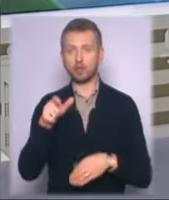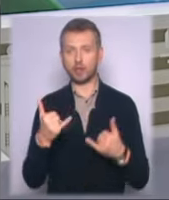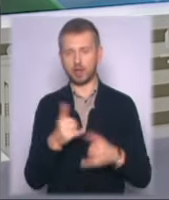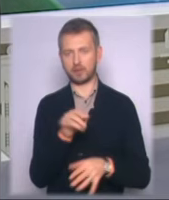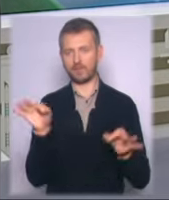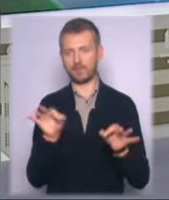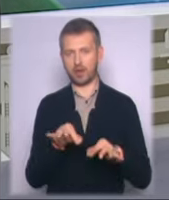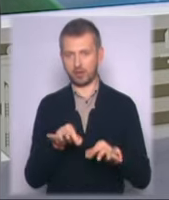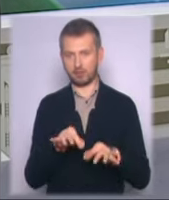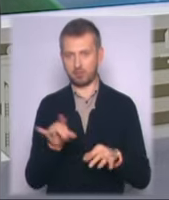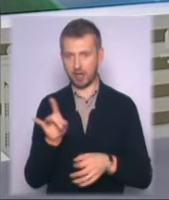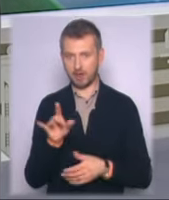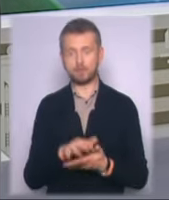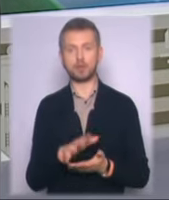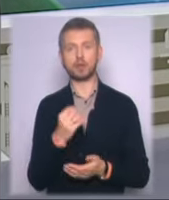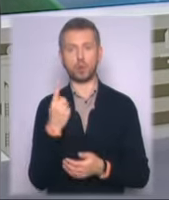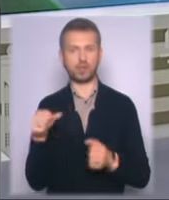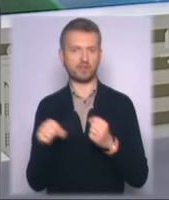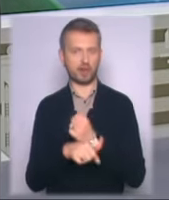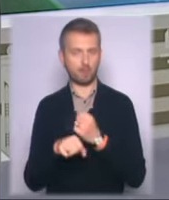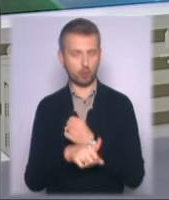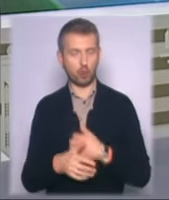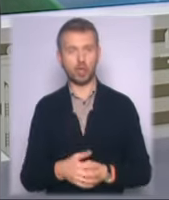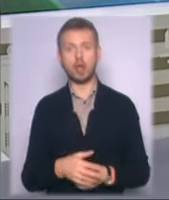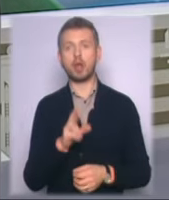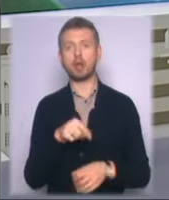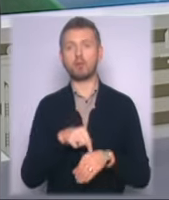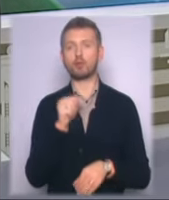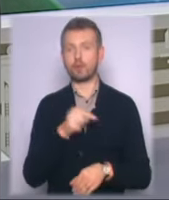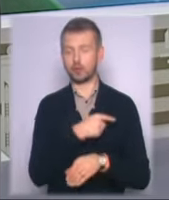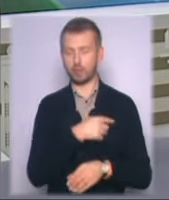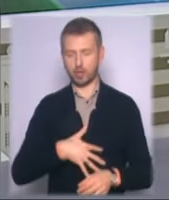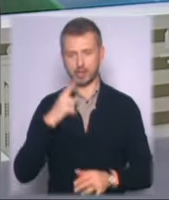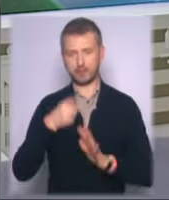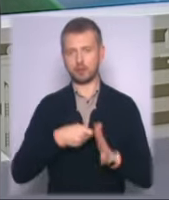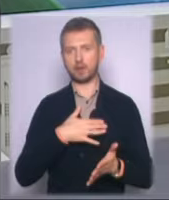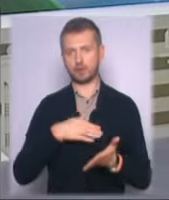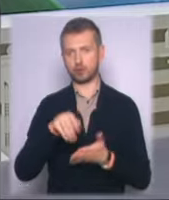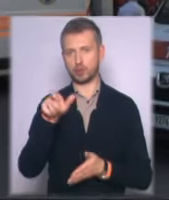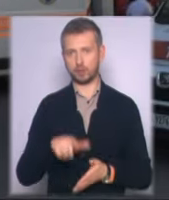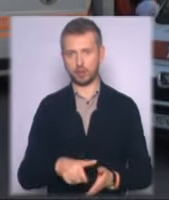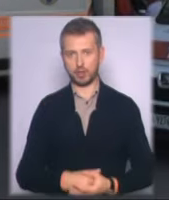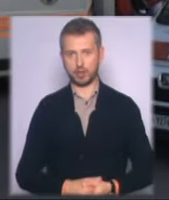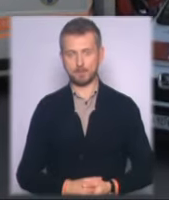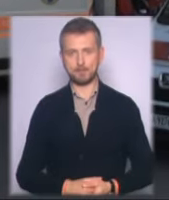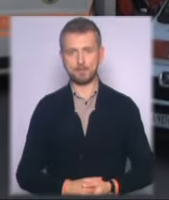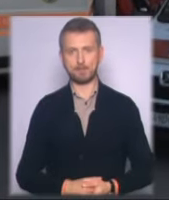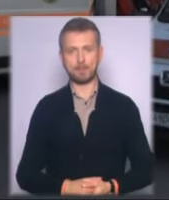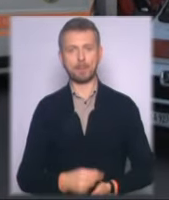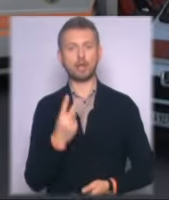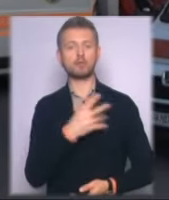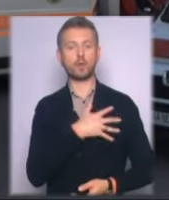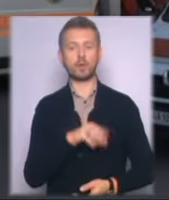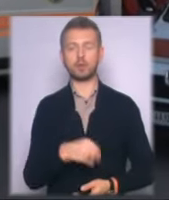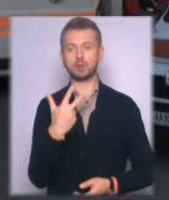реанімації, ще один в травматології. Як почуваються поранені, дізнавалась Олександра Роздорожна. Двоє загиблих,